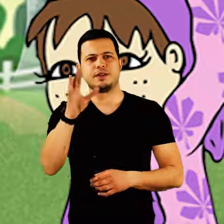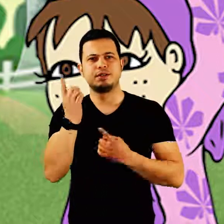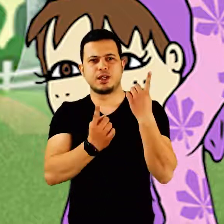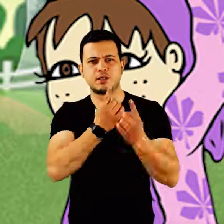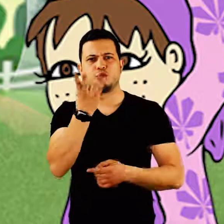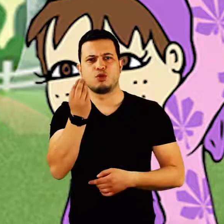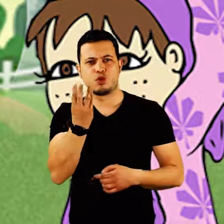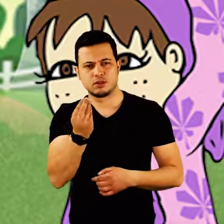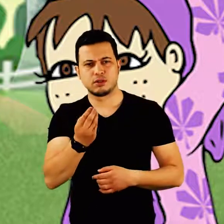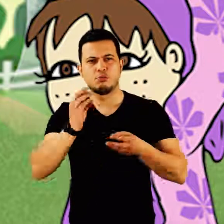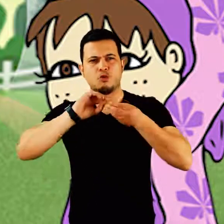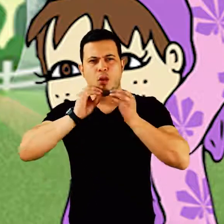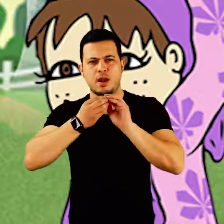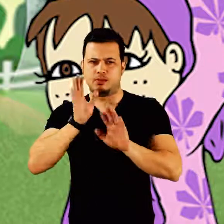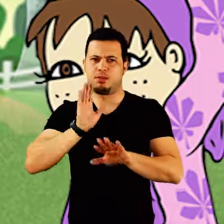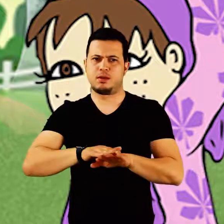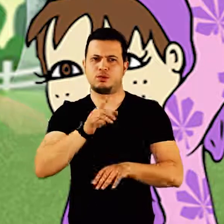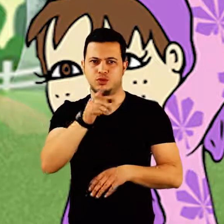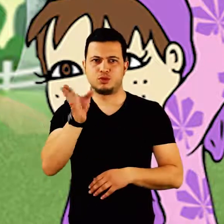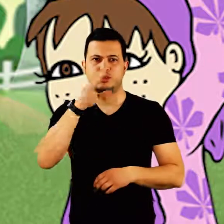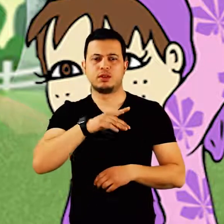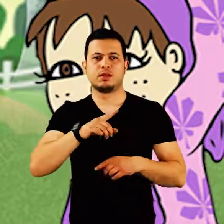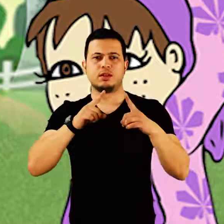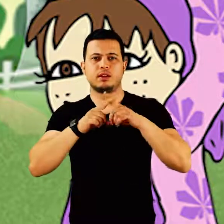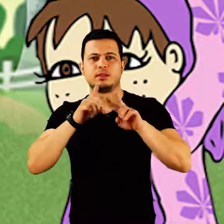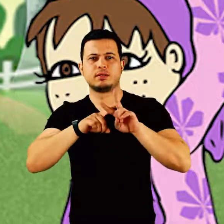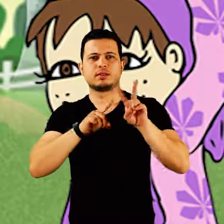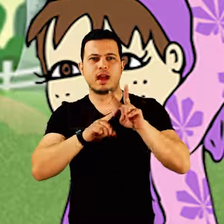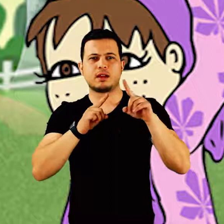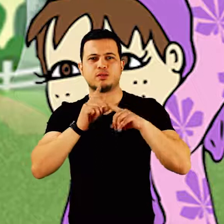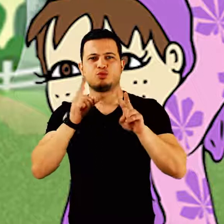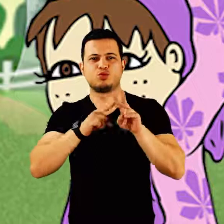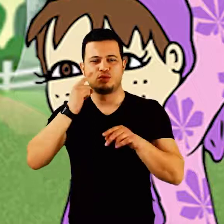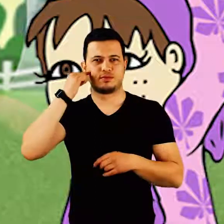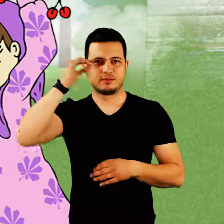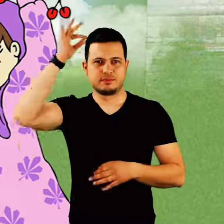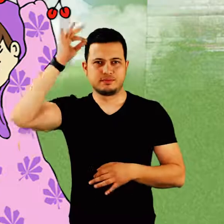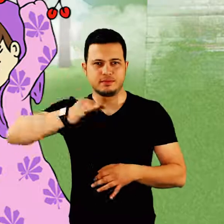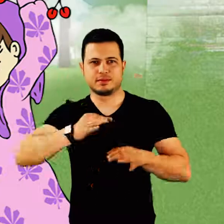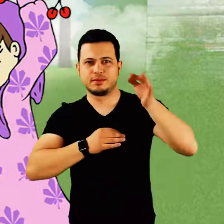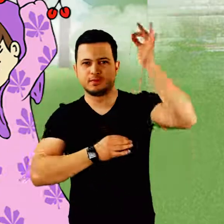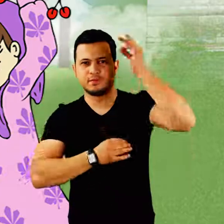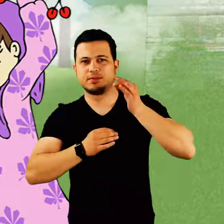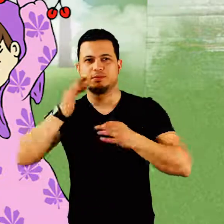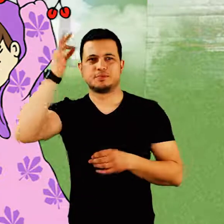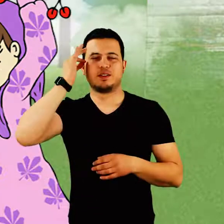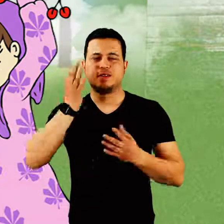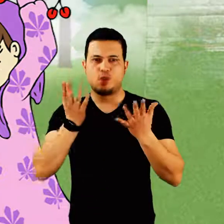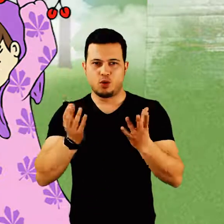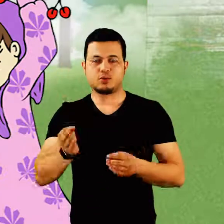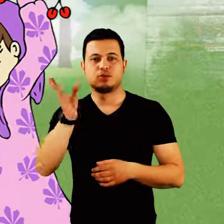ediyorsunuz. Tap tup tap tup diye kirazları kafalarına atıyordu. İyi eğlendiniz